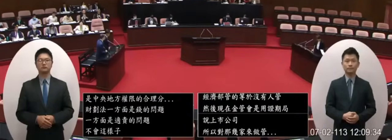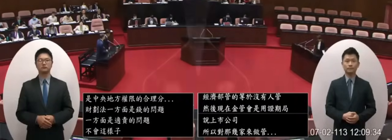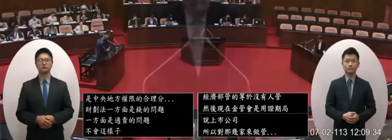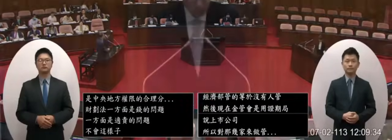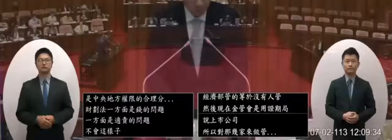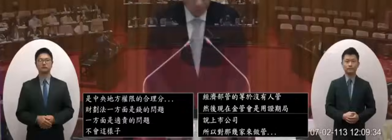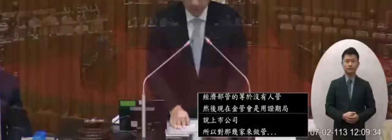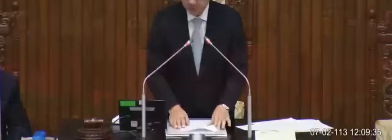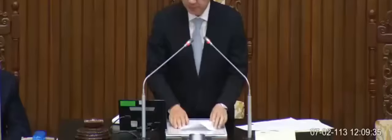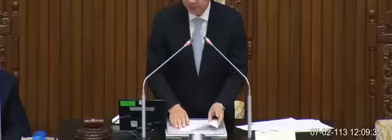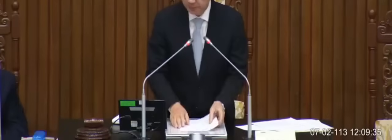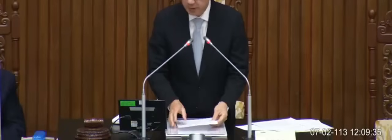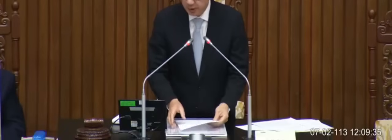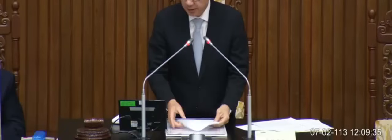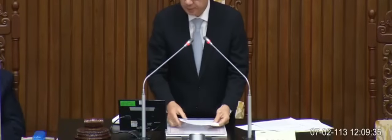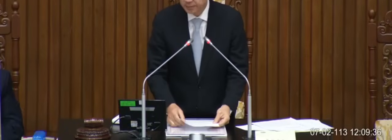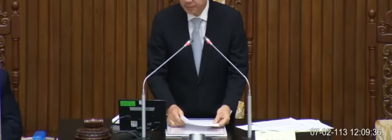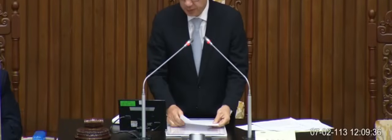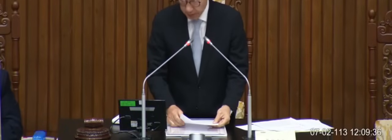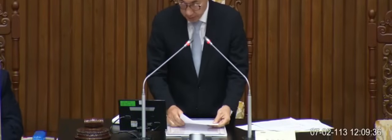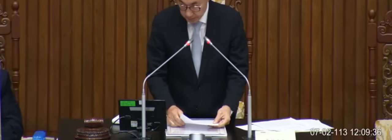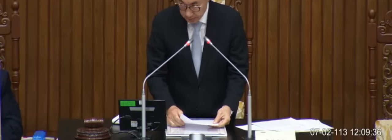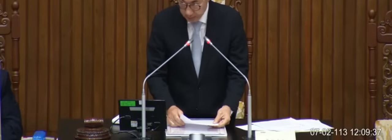啊，谢谢王委员。